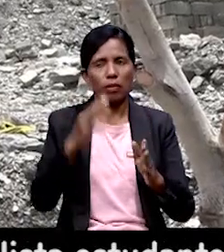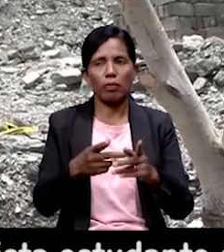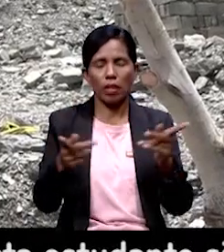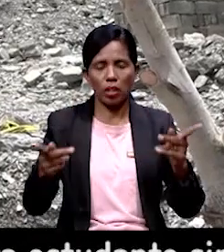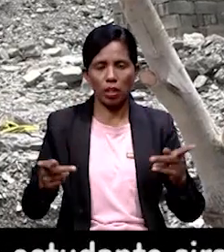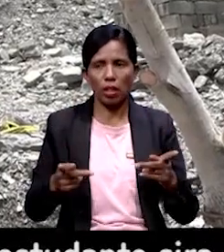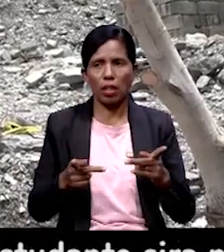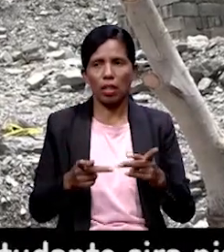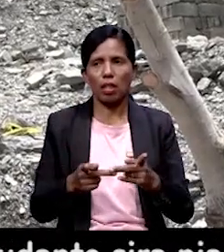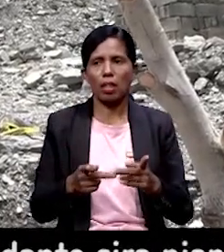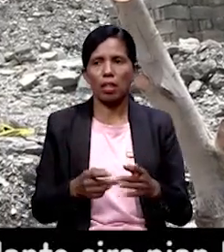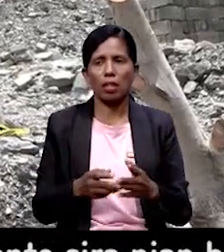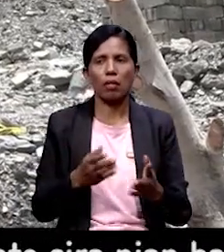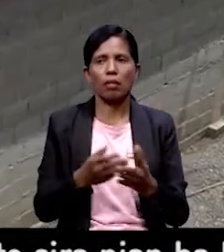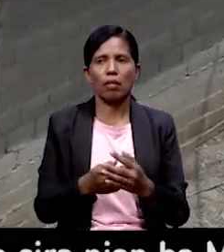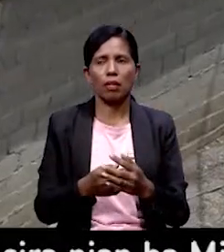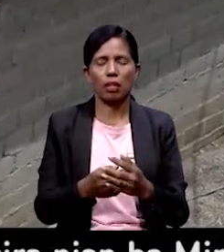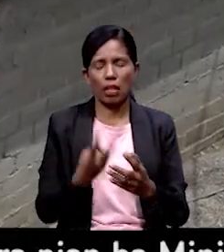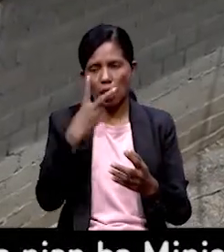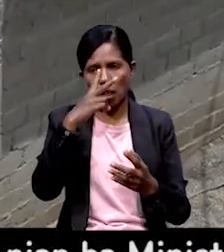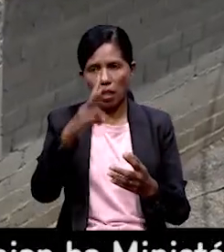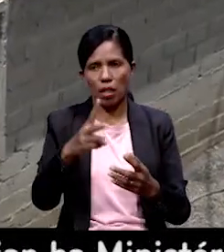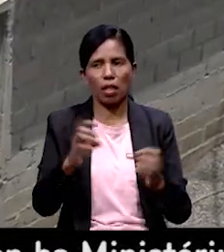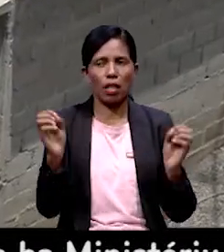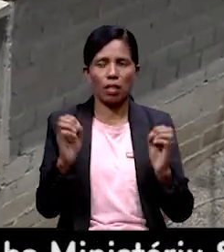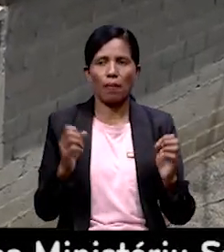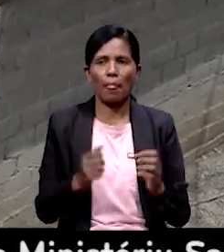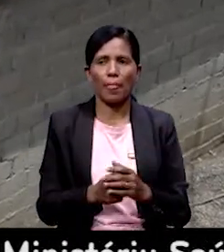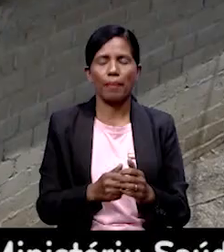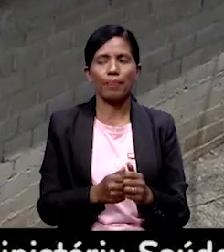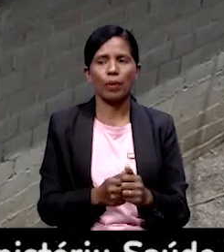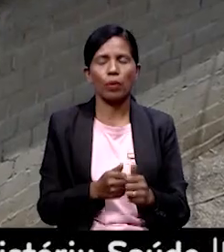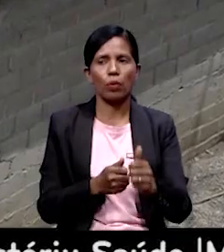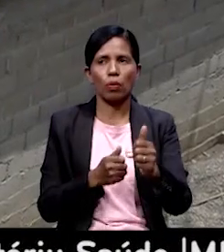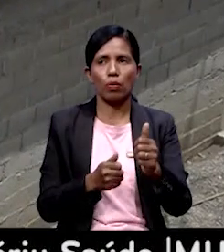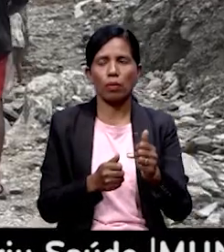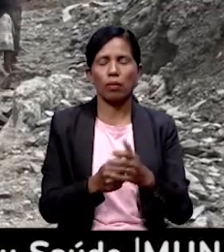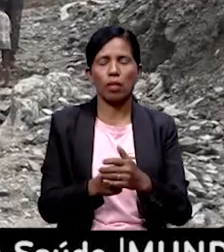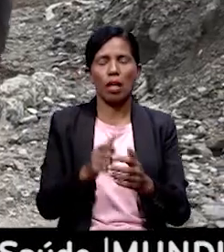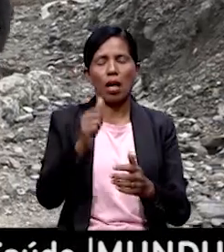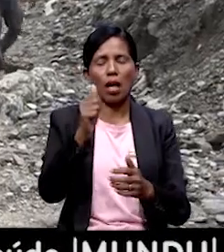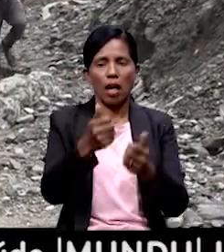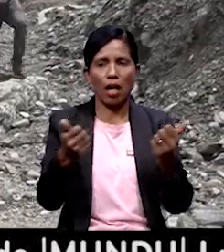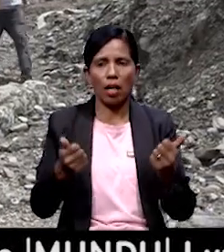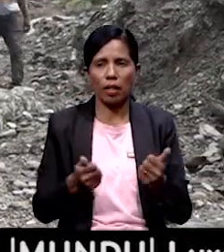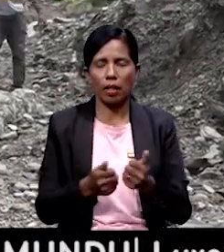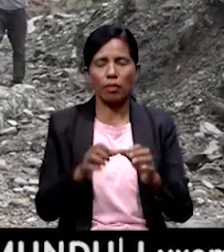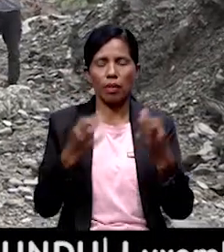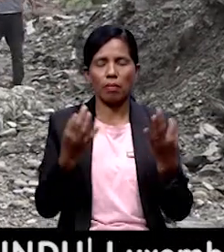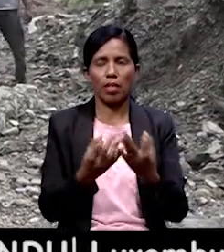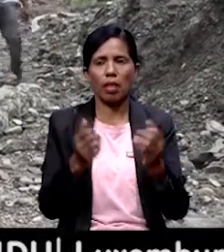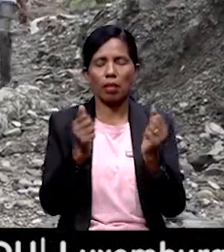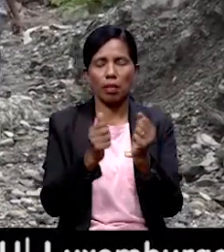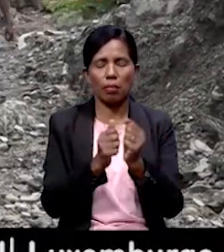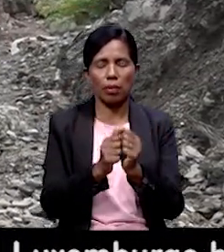ba right tamu melarun tomak nala. Tuir besar sound Yemen nota katak ia aldeia Hermeque. Familia kuaze uma kain